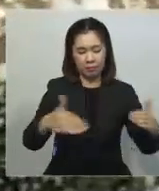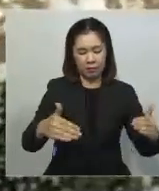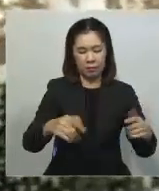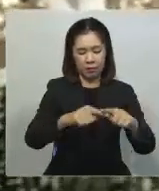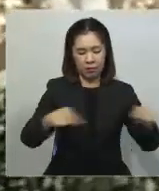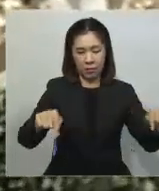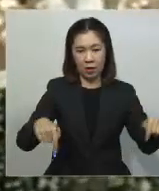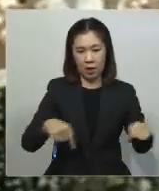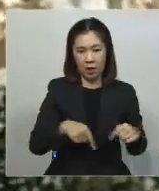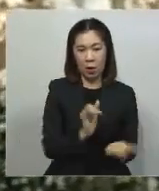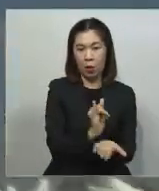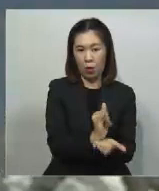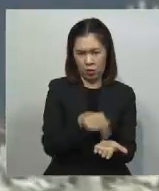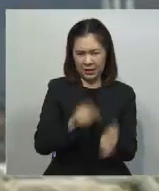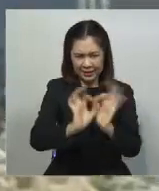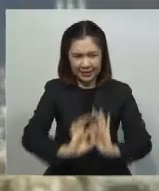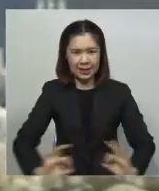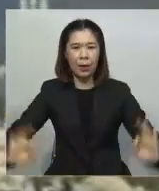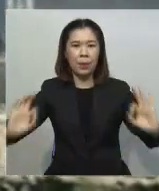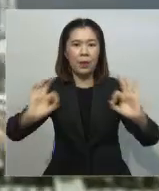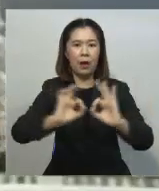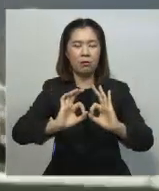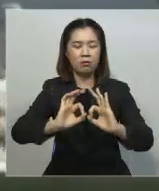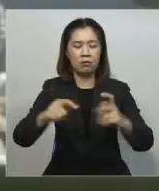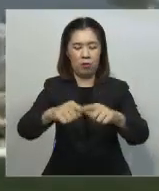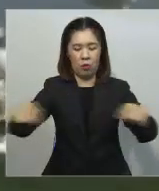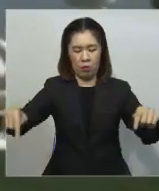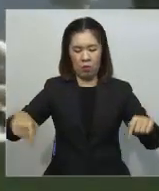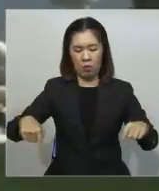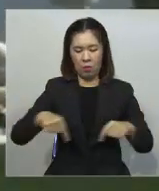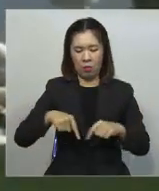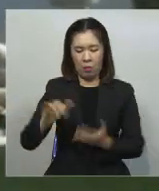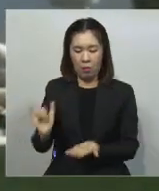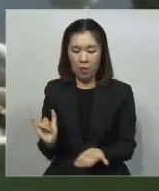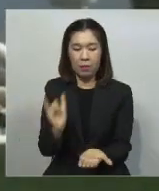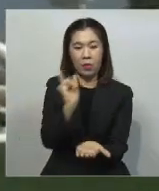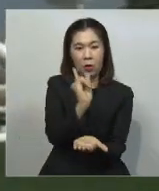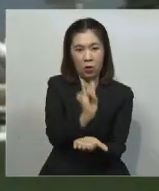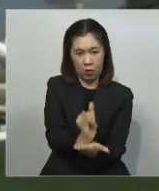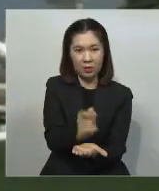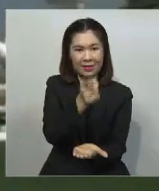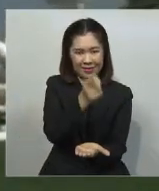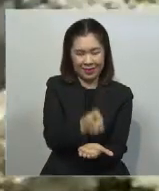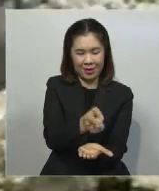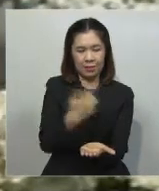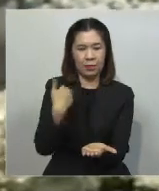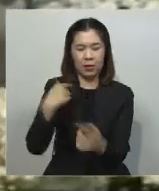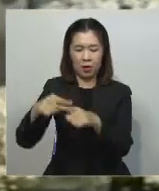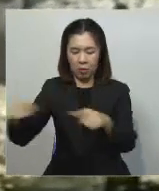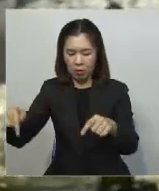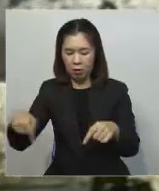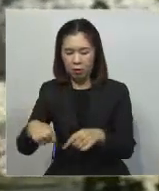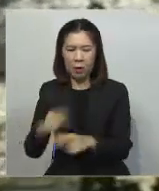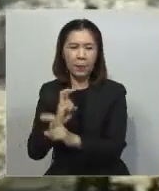อมเป็นโลงที่สำคัญมากคือโลงที่ต้องบรรจุสรีระสังขารของหลวงพ่อคูณส่วนโลงที่2คือโลงสแตนเลสวางบนท่อน